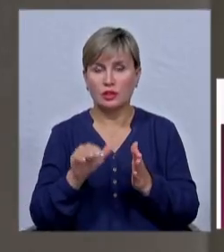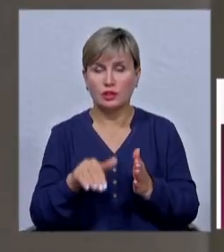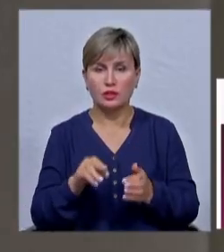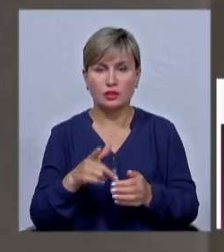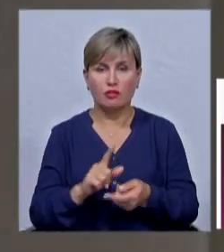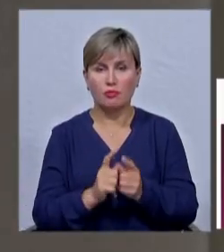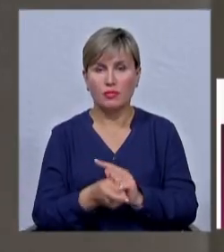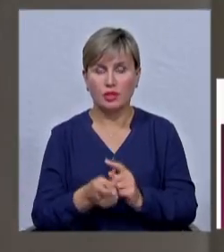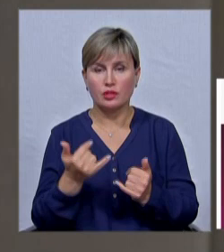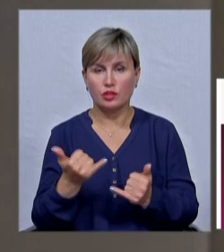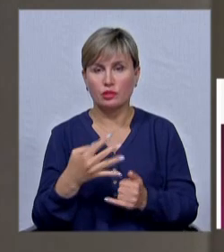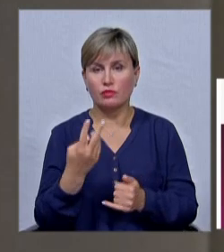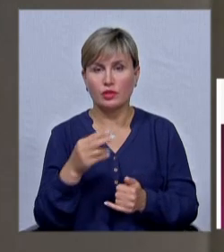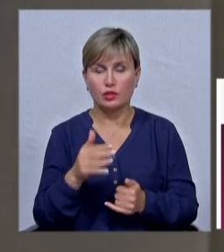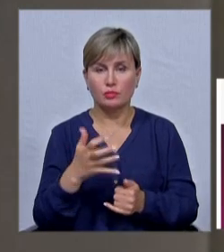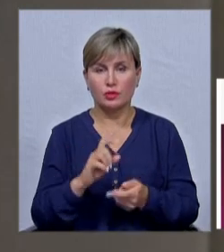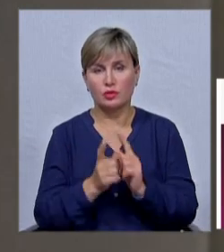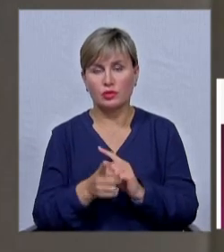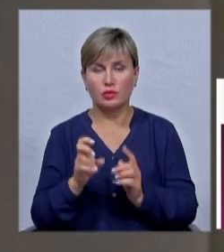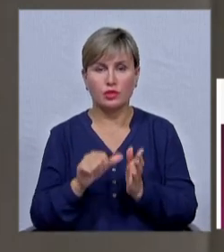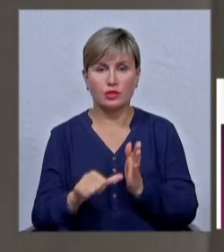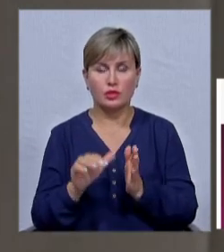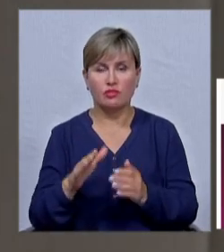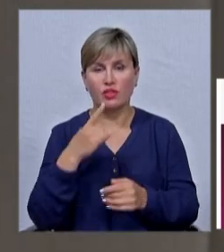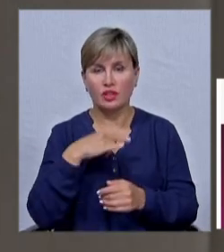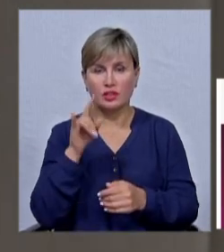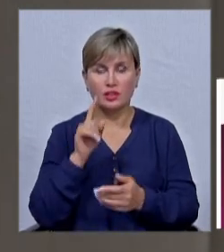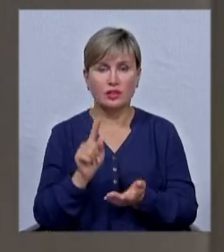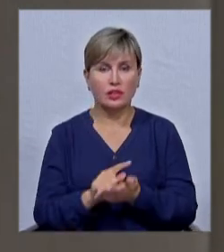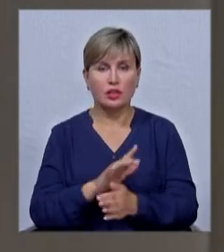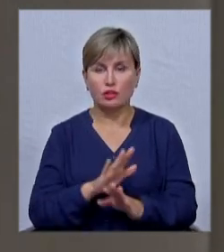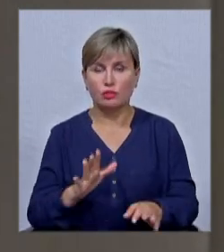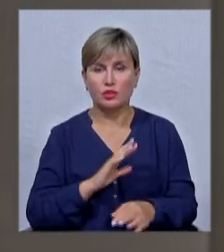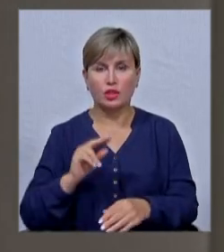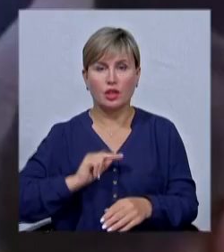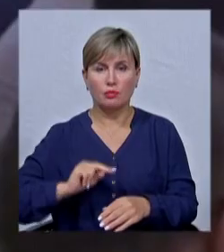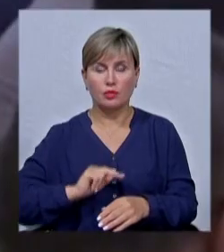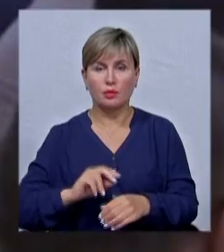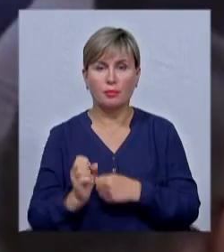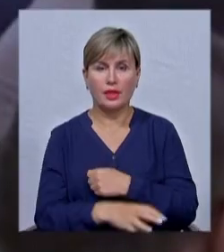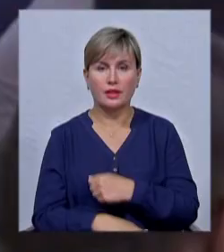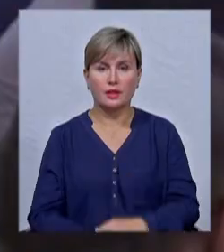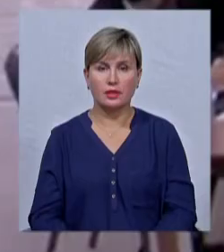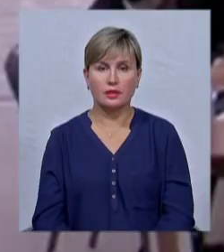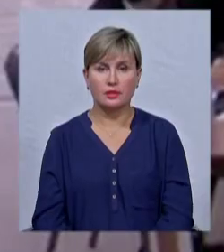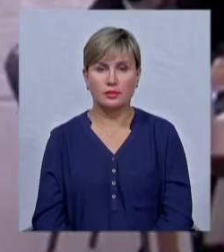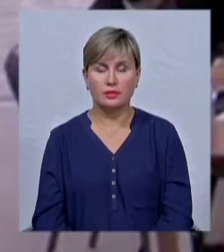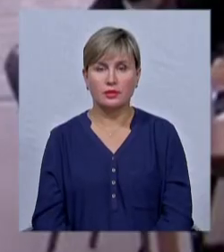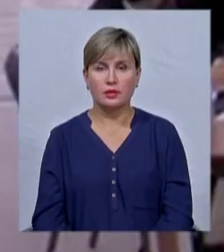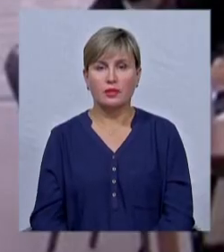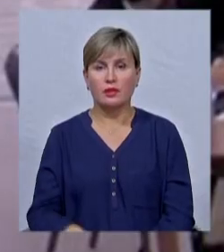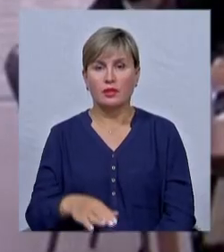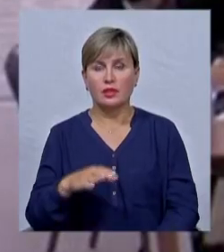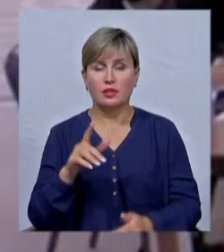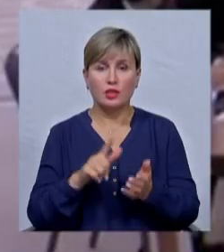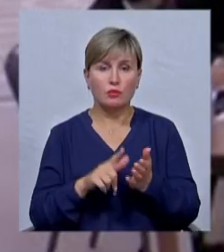вместо текущих 42 тысяч пятьсот в казахстане не должно быть работающих бедных ходе 7